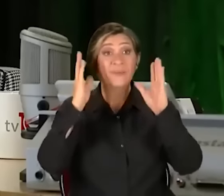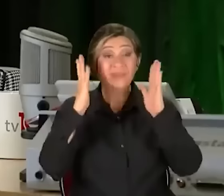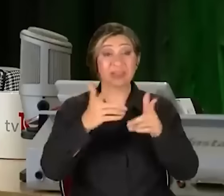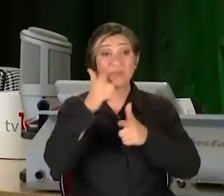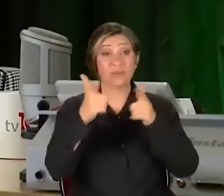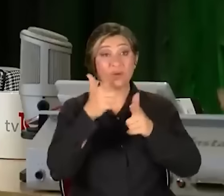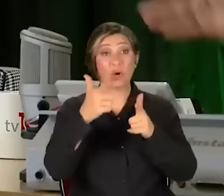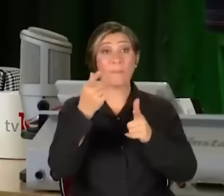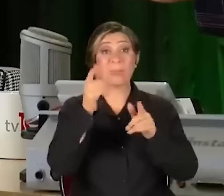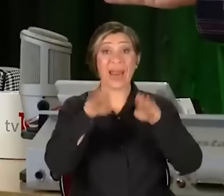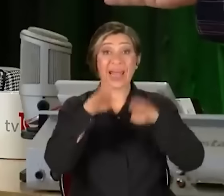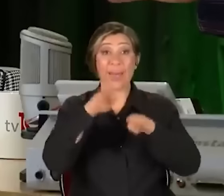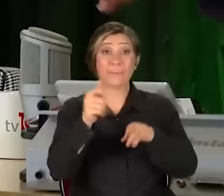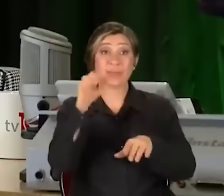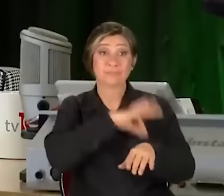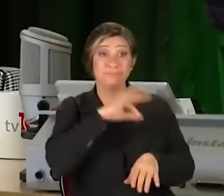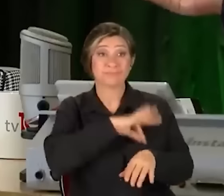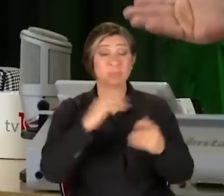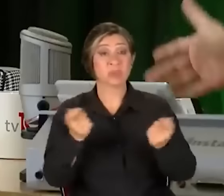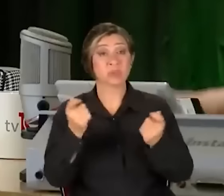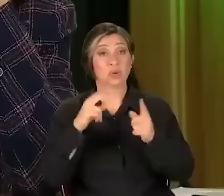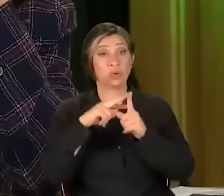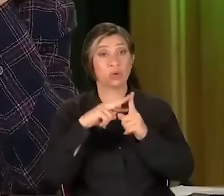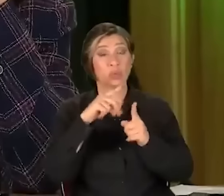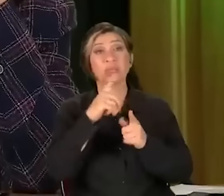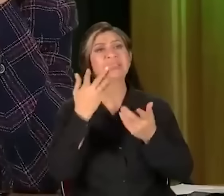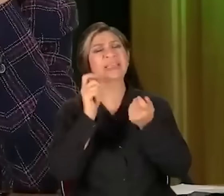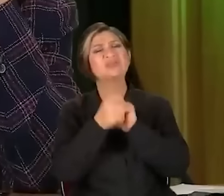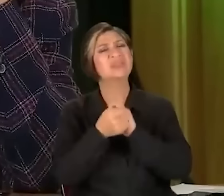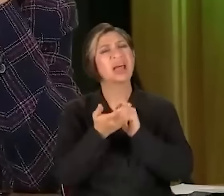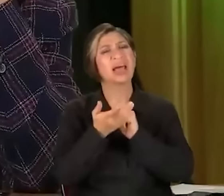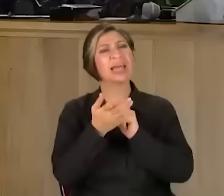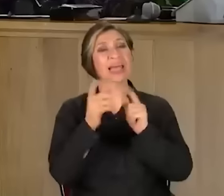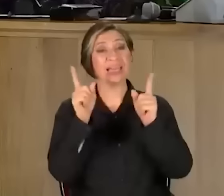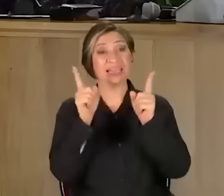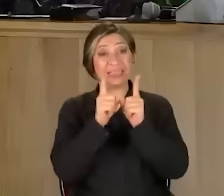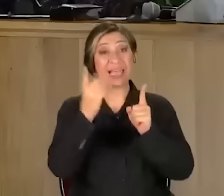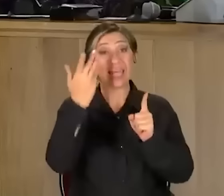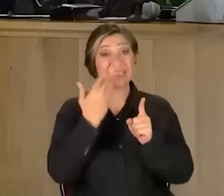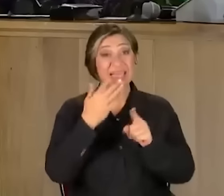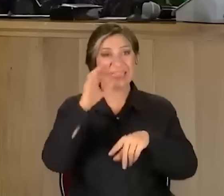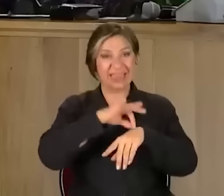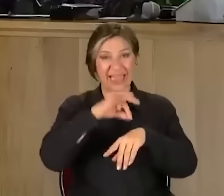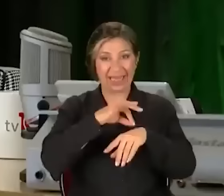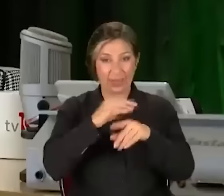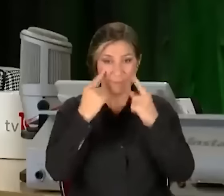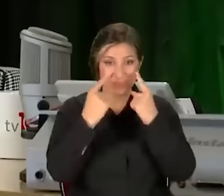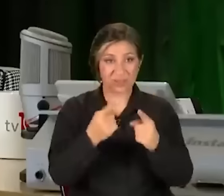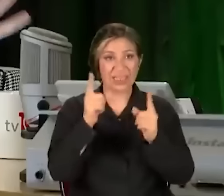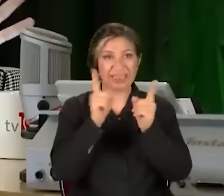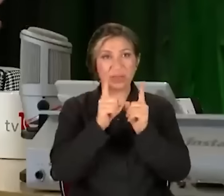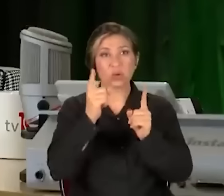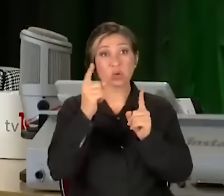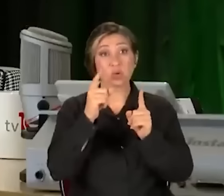çok video, daha uzun peki, video bunu nasıl izlesin. Sağladılar? Nasıl bir değişiklik yaparak şöyle sağladılar? Şöyle yaptılar. Bunu? Kısa izlenen videoları dakika bazlı baktığımızda